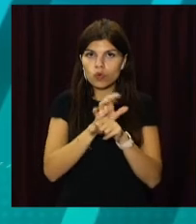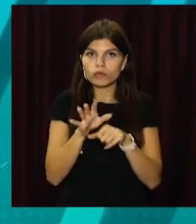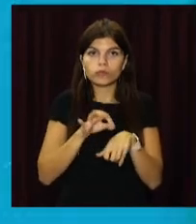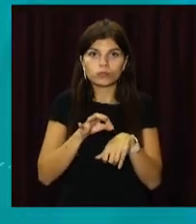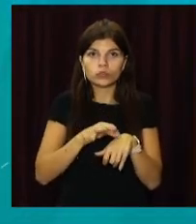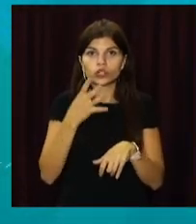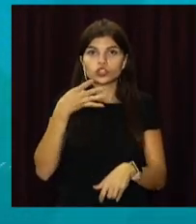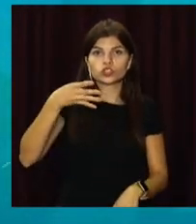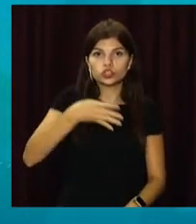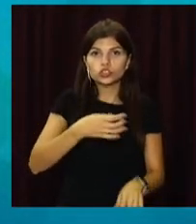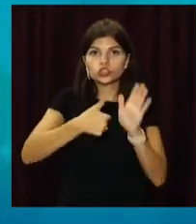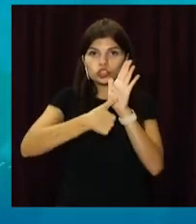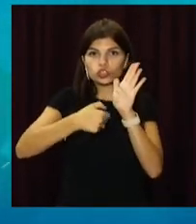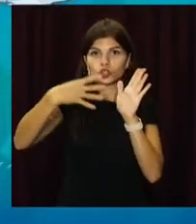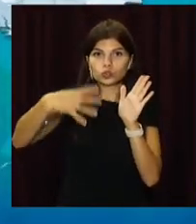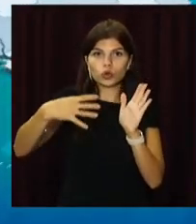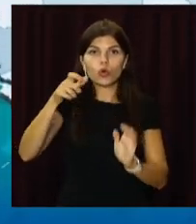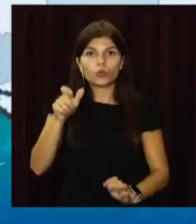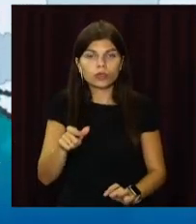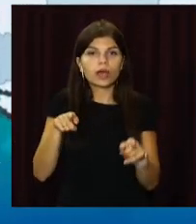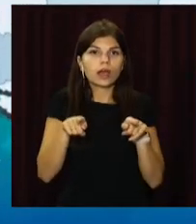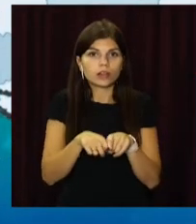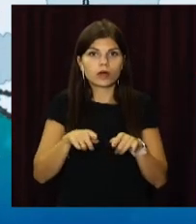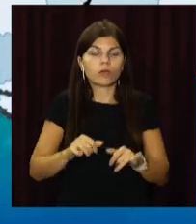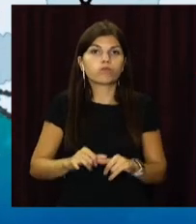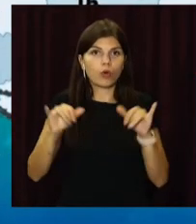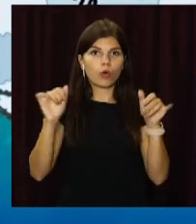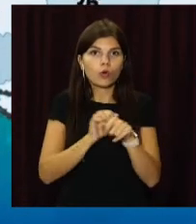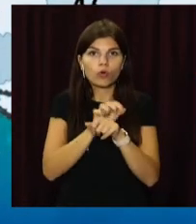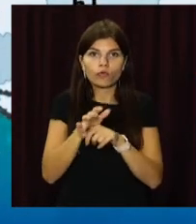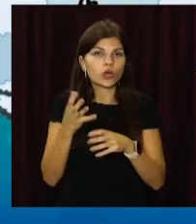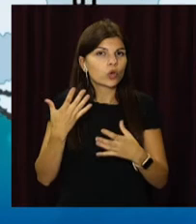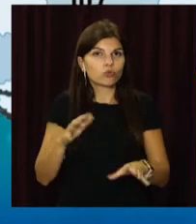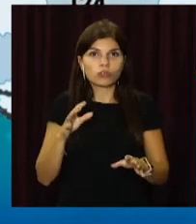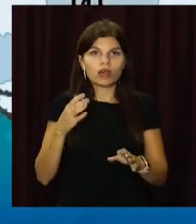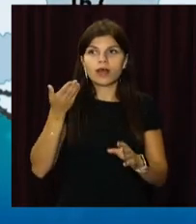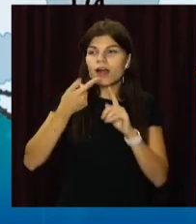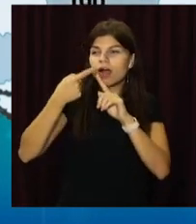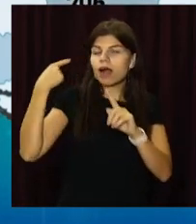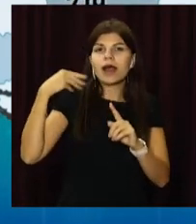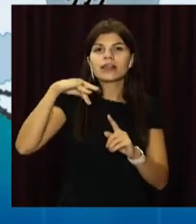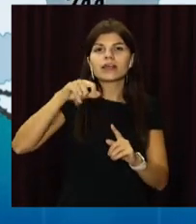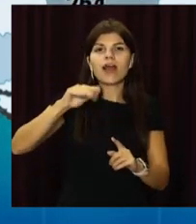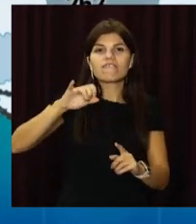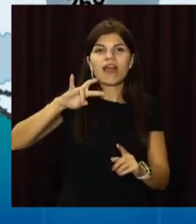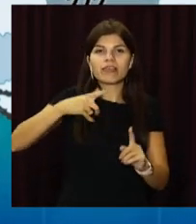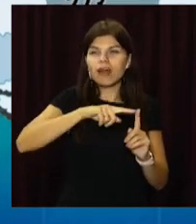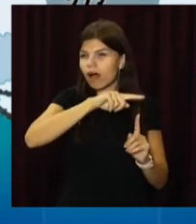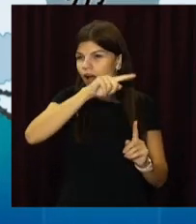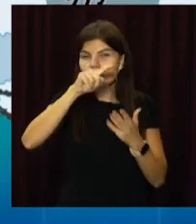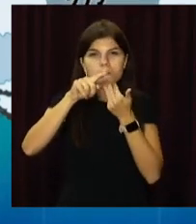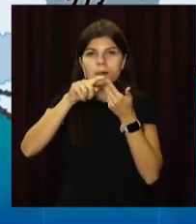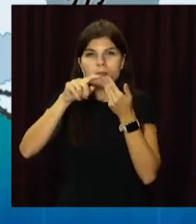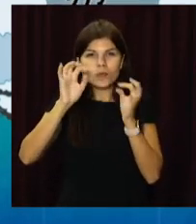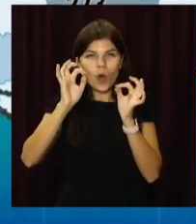коронавірусом – 4640 людей. Такого спалаху ковід у країні не було з травня, кажуть у МОЗ. В антилідерах за темпами